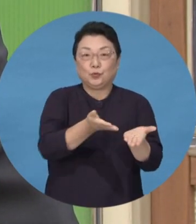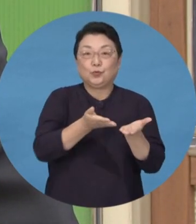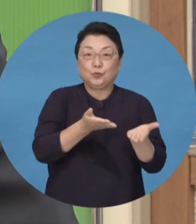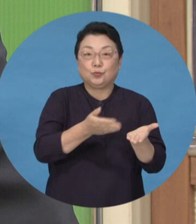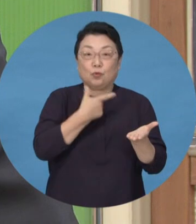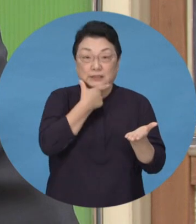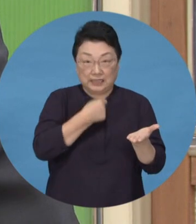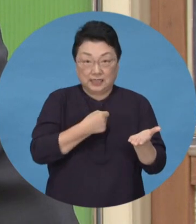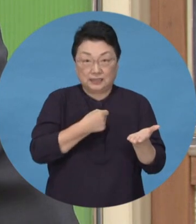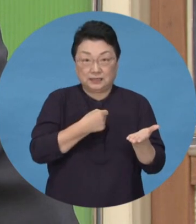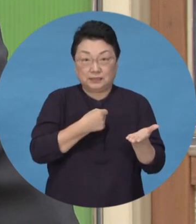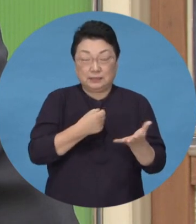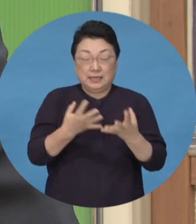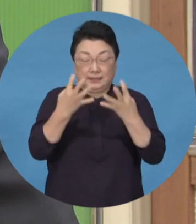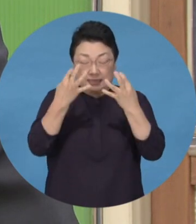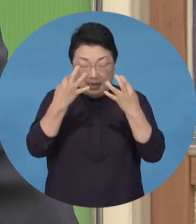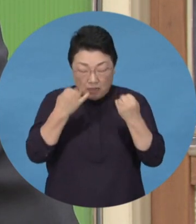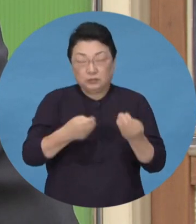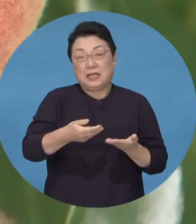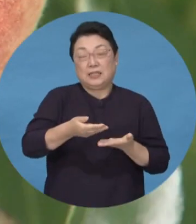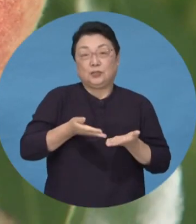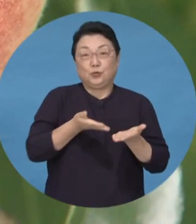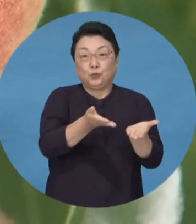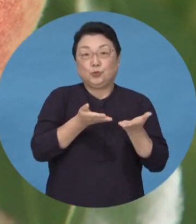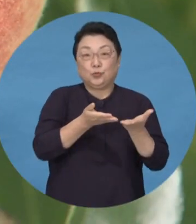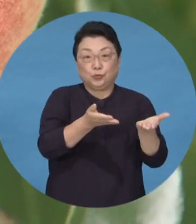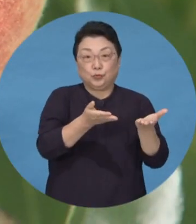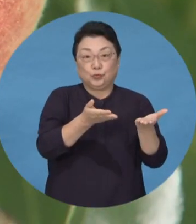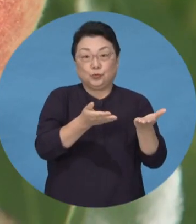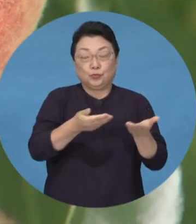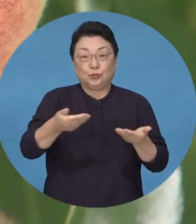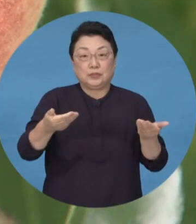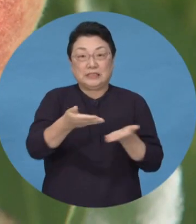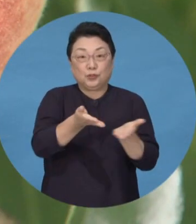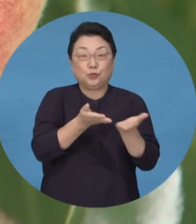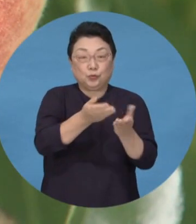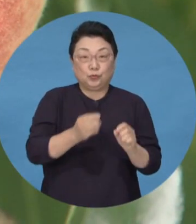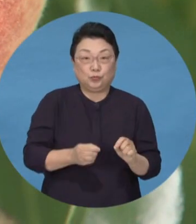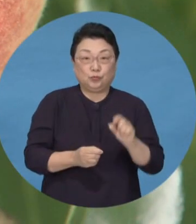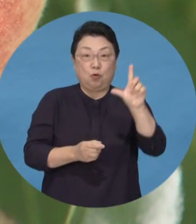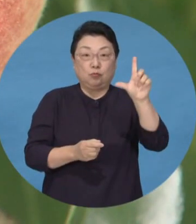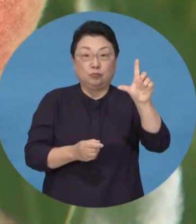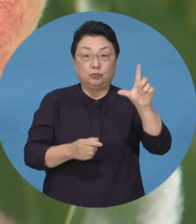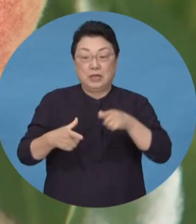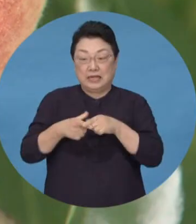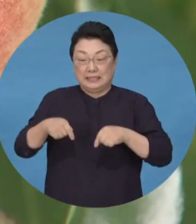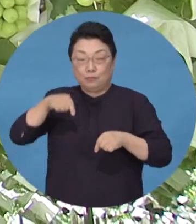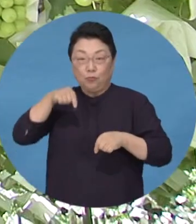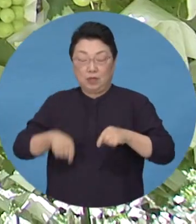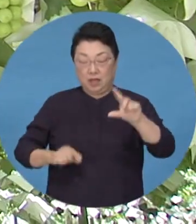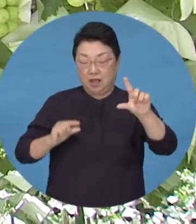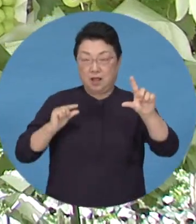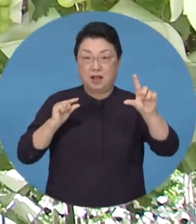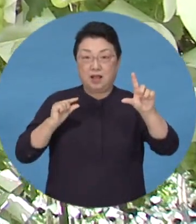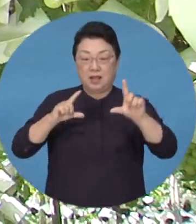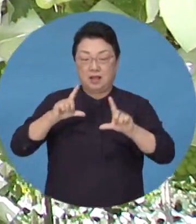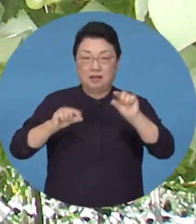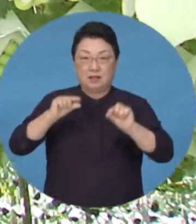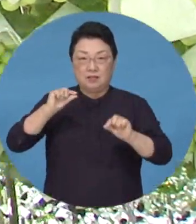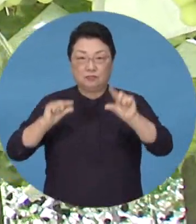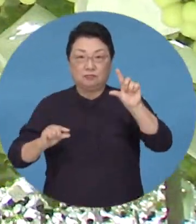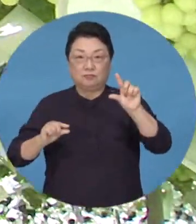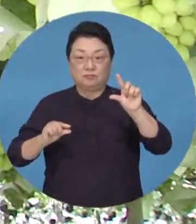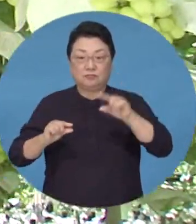していきたいしかも大量に主張したいと大量に出することで国内の需要と供給の関係を変えて